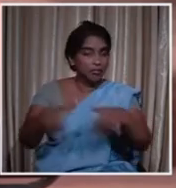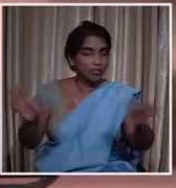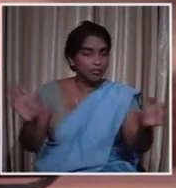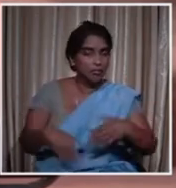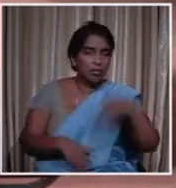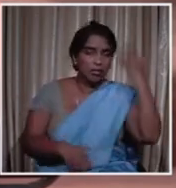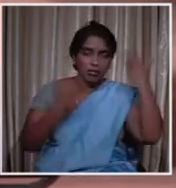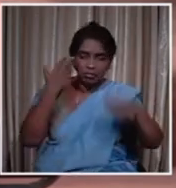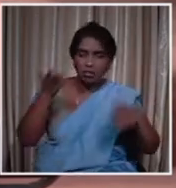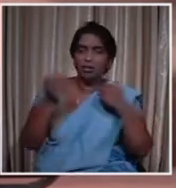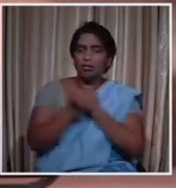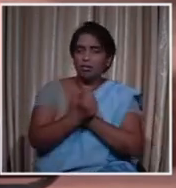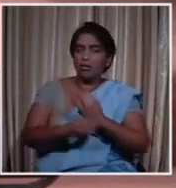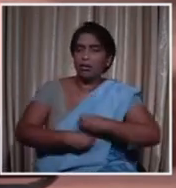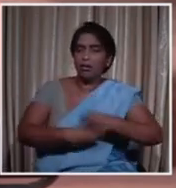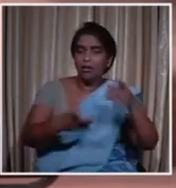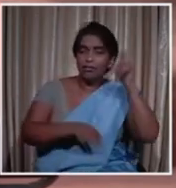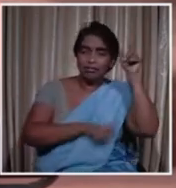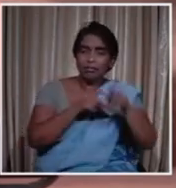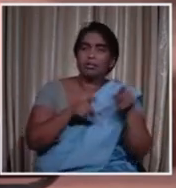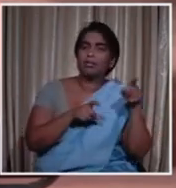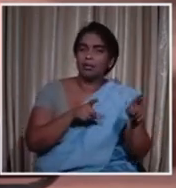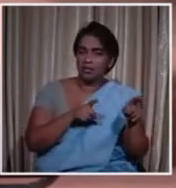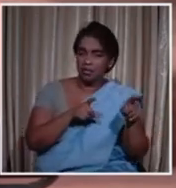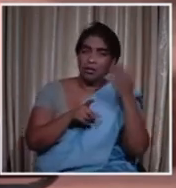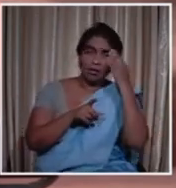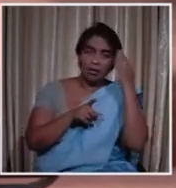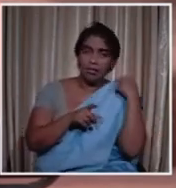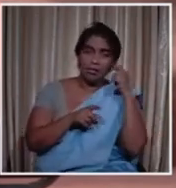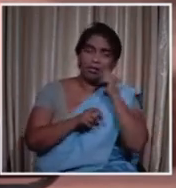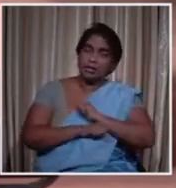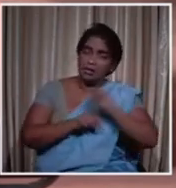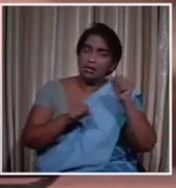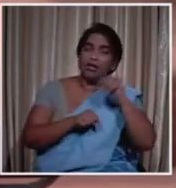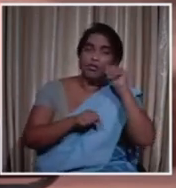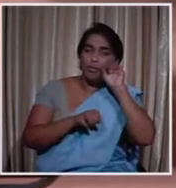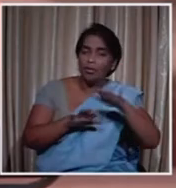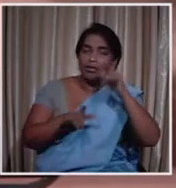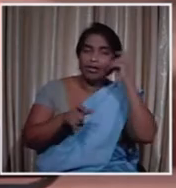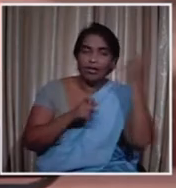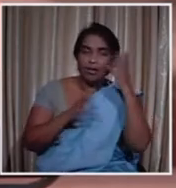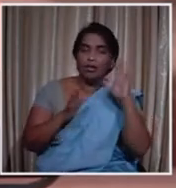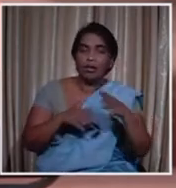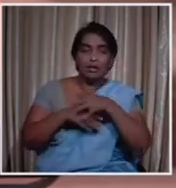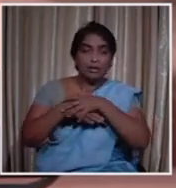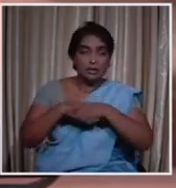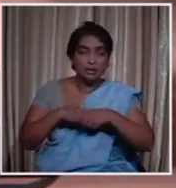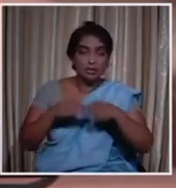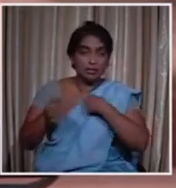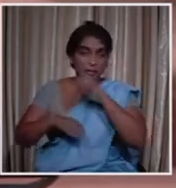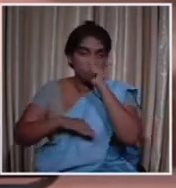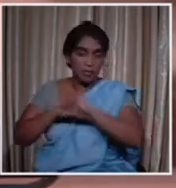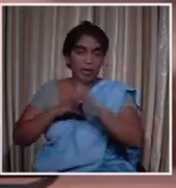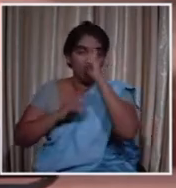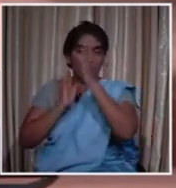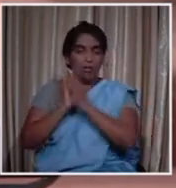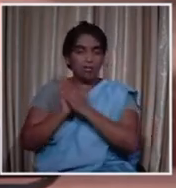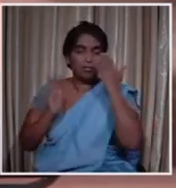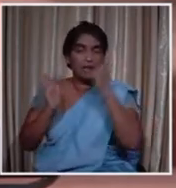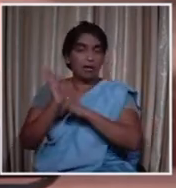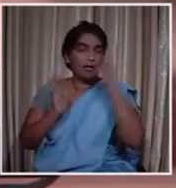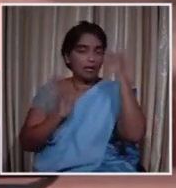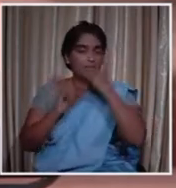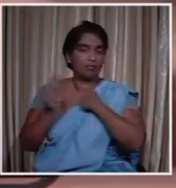காணாமல் போன அம்மாக்கள் தெருக்களிலே போராடி கொண்டிருக்கிறார்கள். ஒரு இனம் இங்கே திட்டமிட்டு மத ரீதியாக இன ரீதியாக